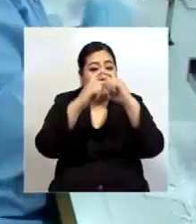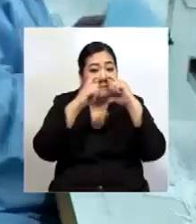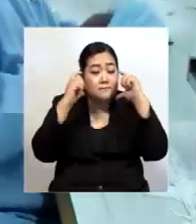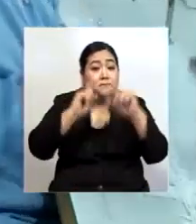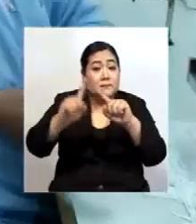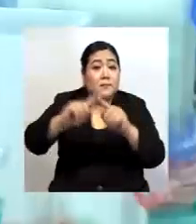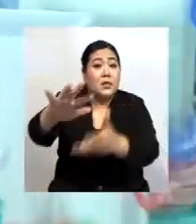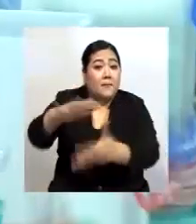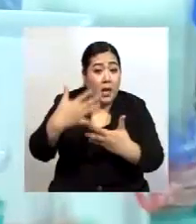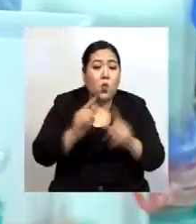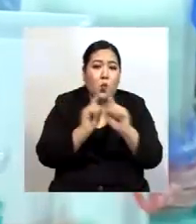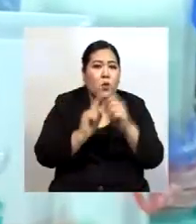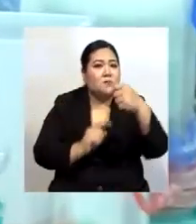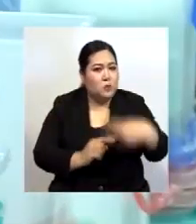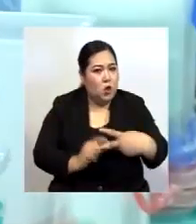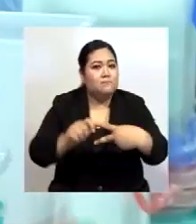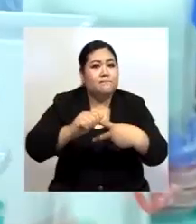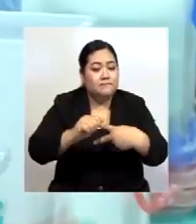เหมาะสำหรับหน้ากากนำเข้าก็มีการพูดถึงเหมือนกันนะครับบอกว่าจะมี2